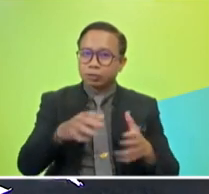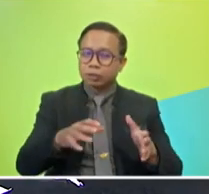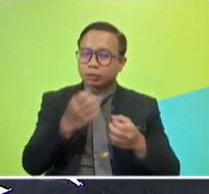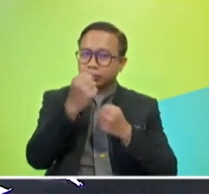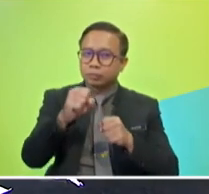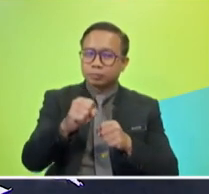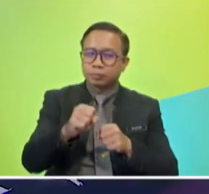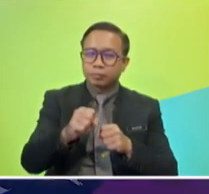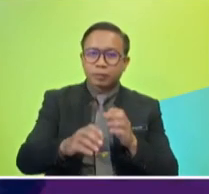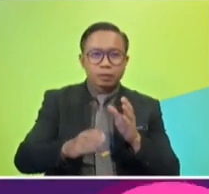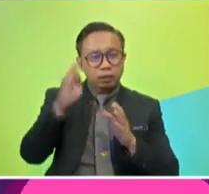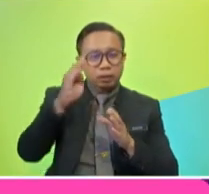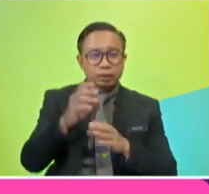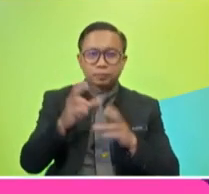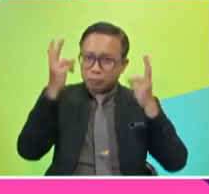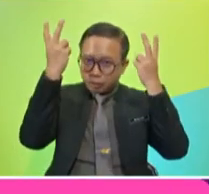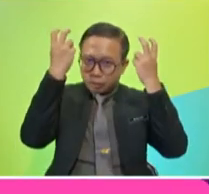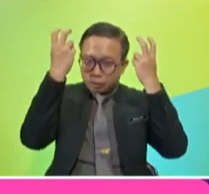cepat-cepat mereka